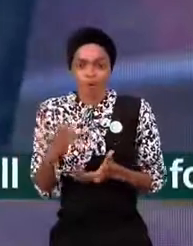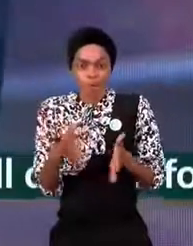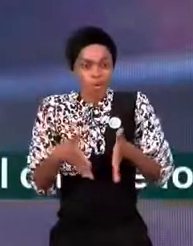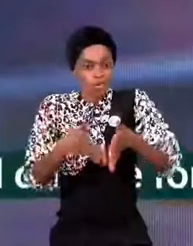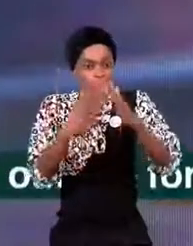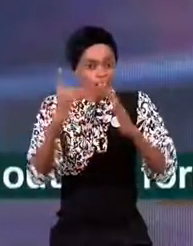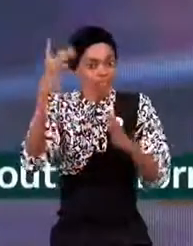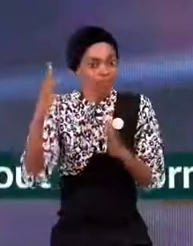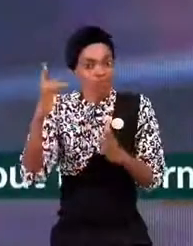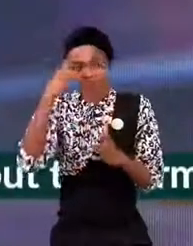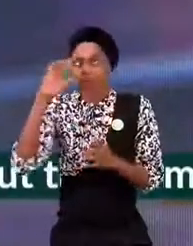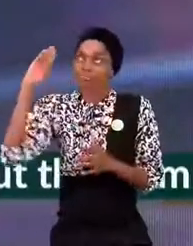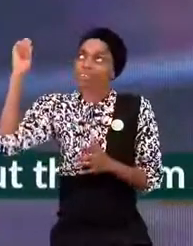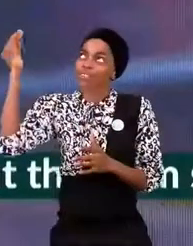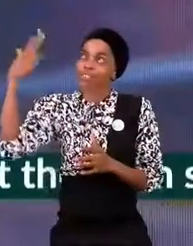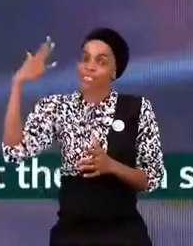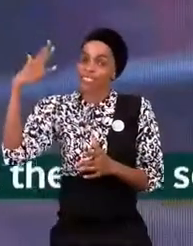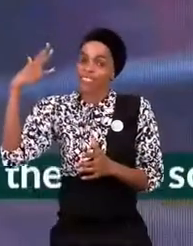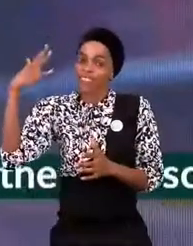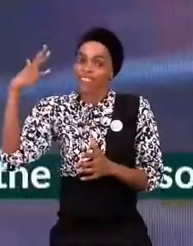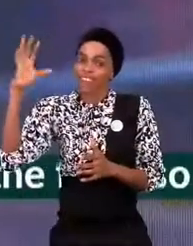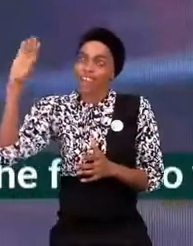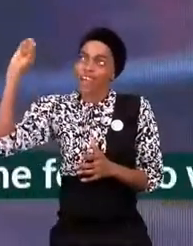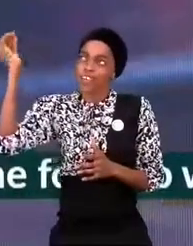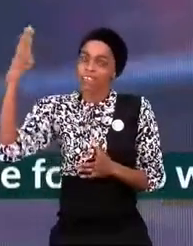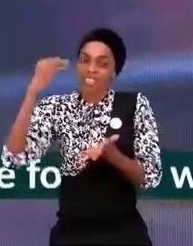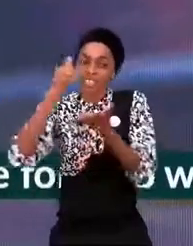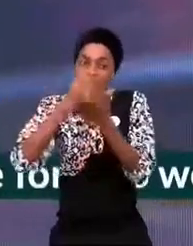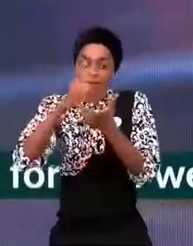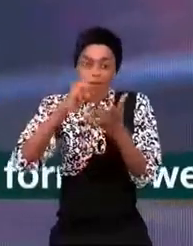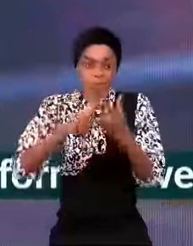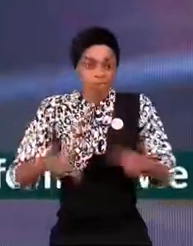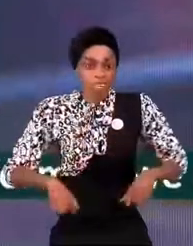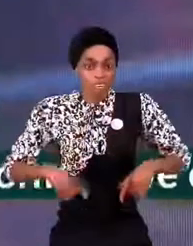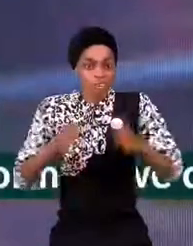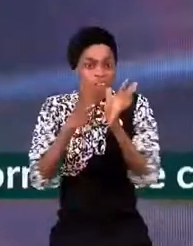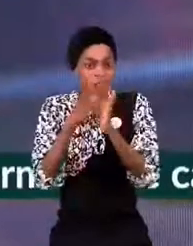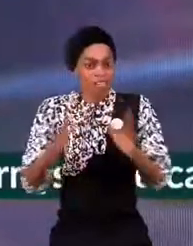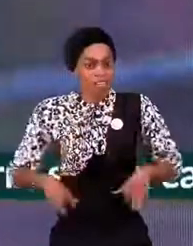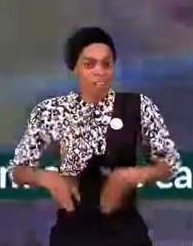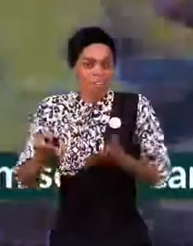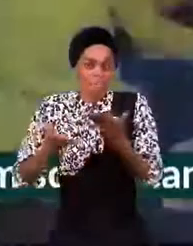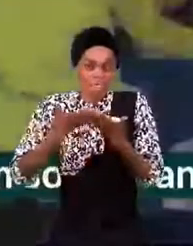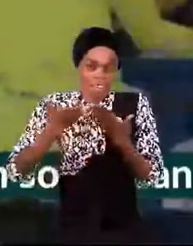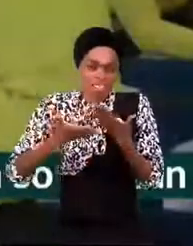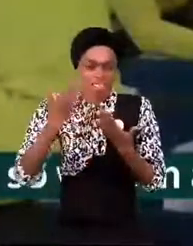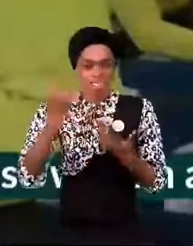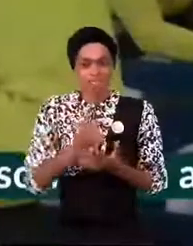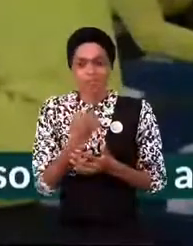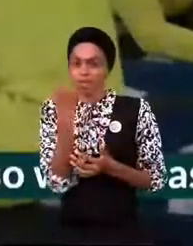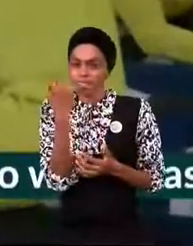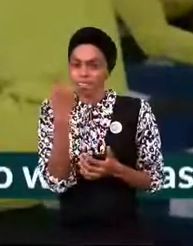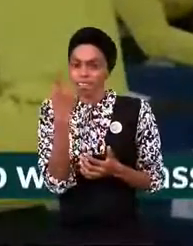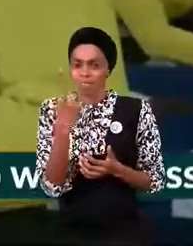resté à côté d'eux et aidez-les comme la prière de miracle sera